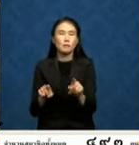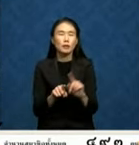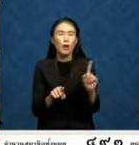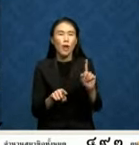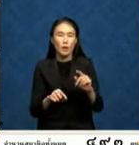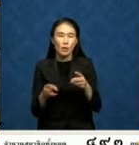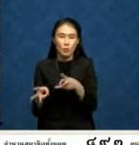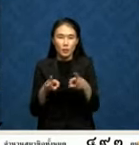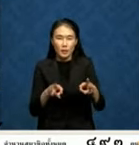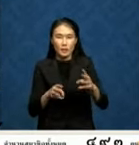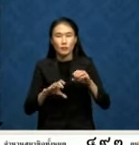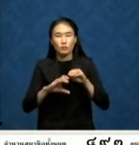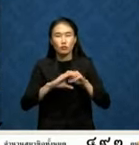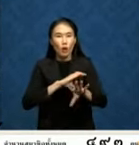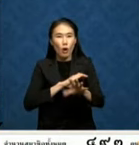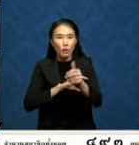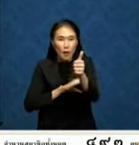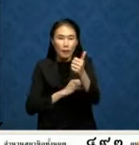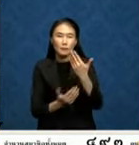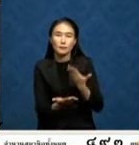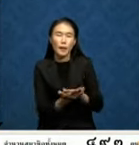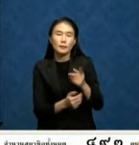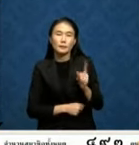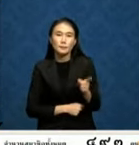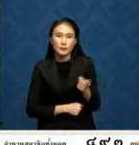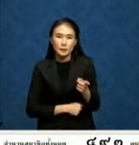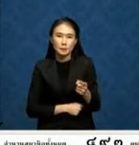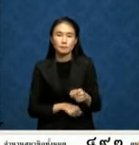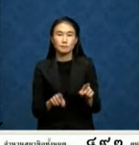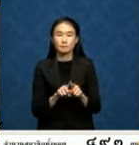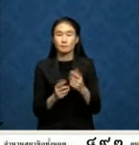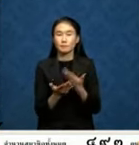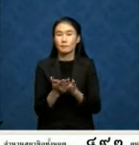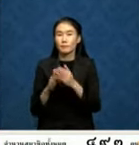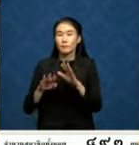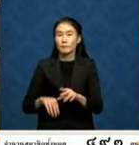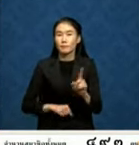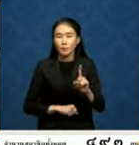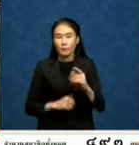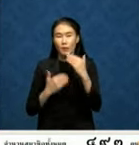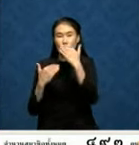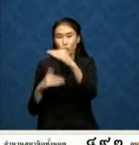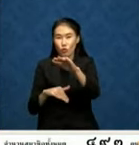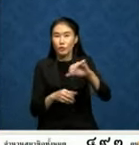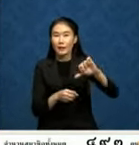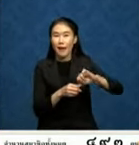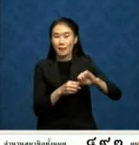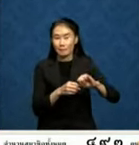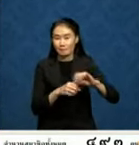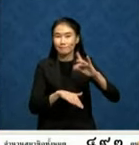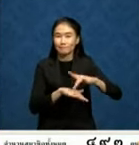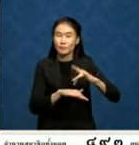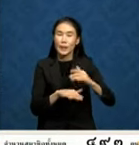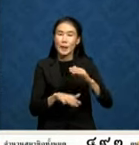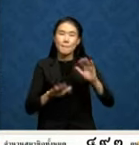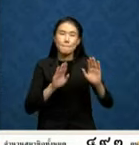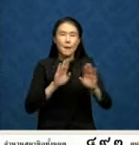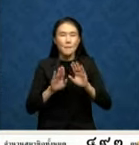ติในส่วนของต้นทุนคงที่และลดต้นทุนค่าขนส่งก๊าซธรรมชาติได้ประมา